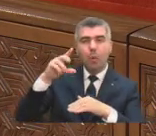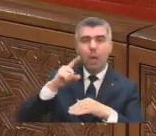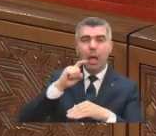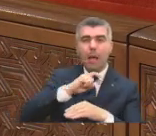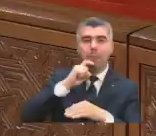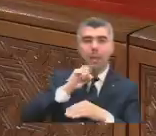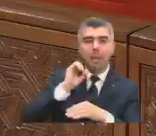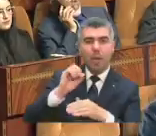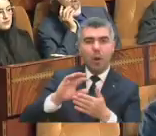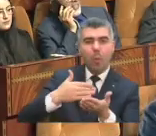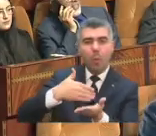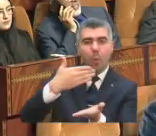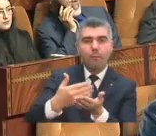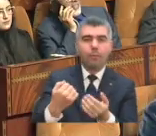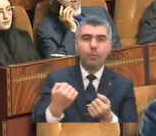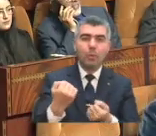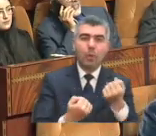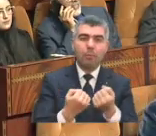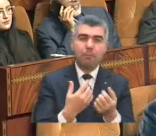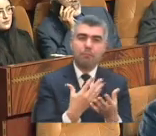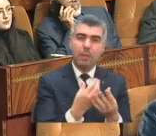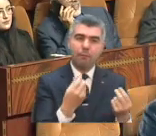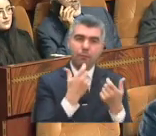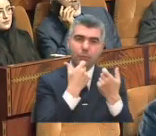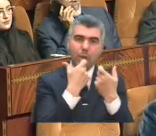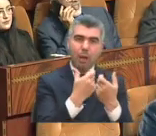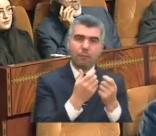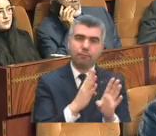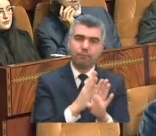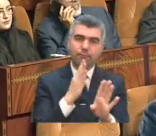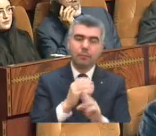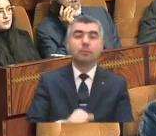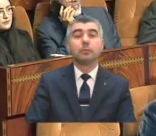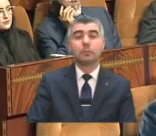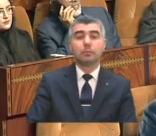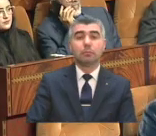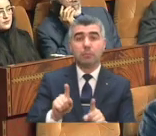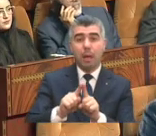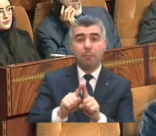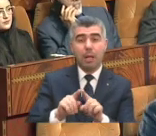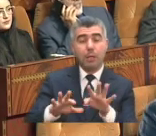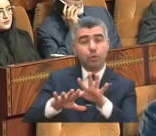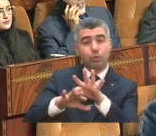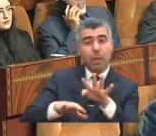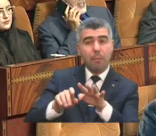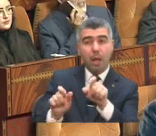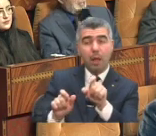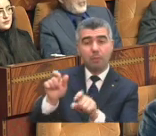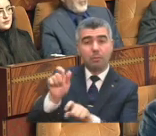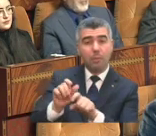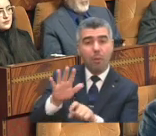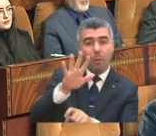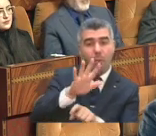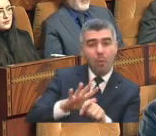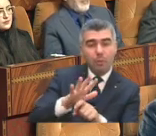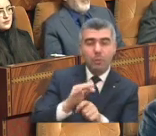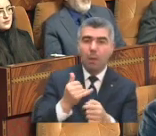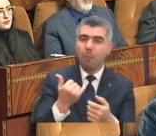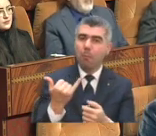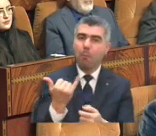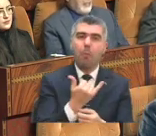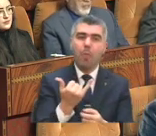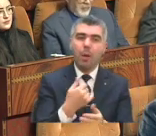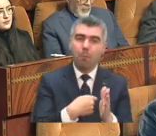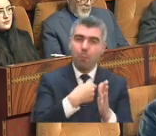صورة وقيم المجتمع المغربي. السيدة الوزيرة، إن بناء الدولة الاجتماعية كيطلب منكم دراسة وبحث عميقين لربط